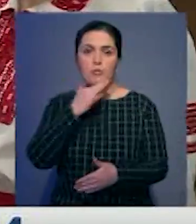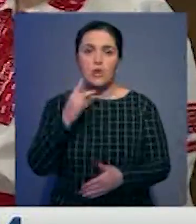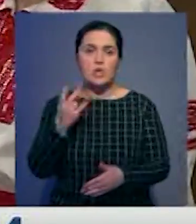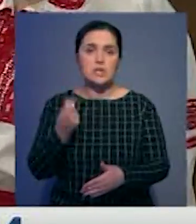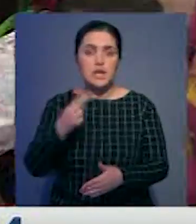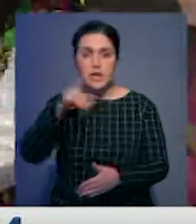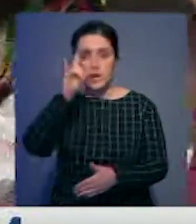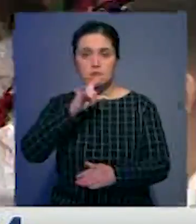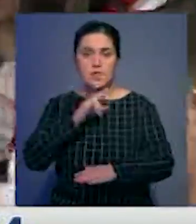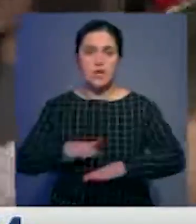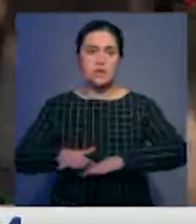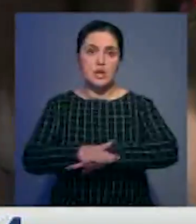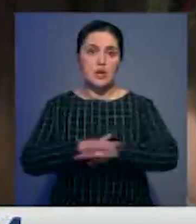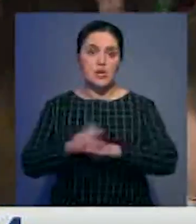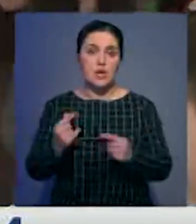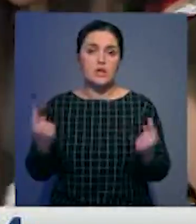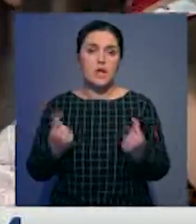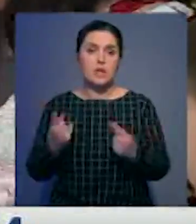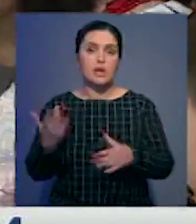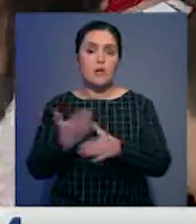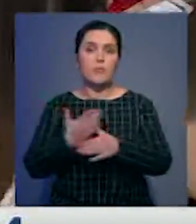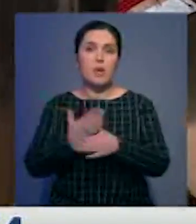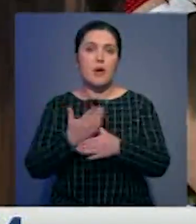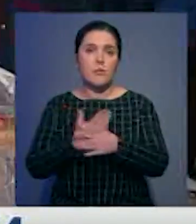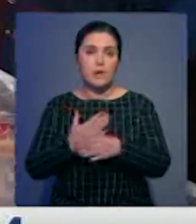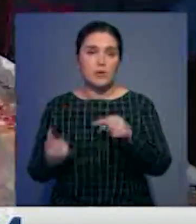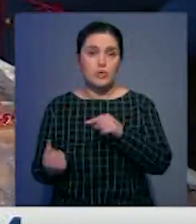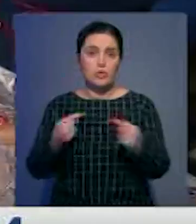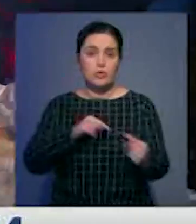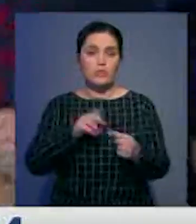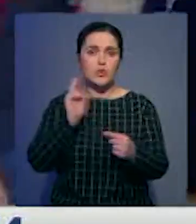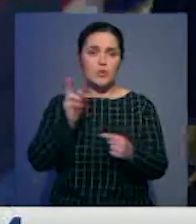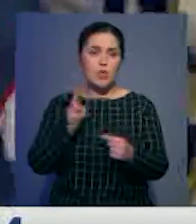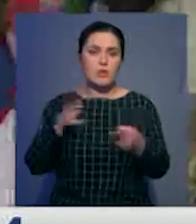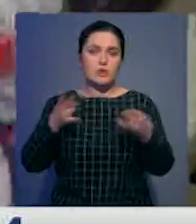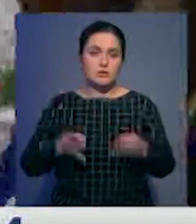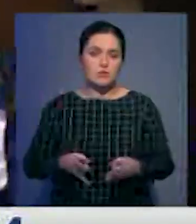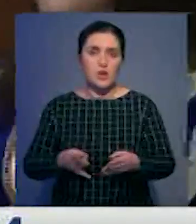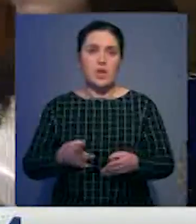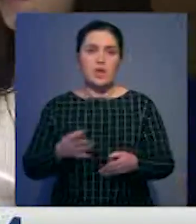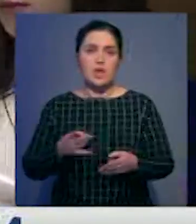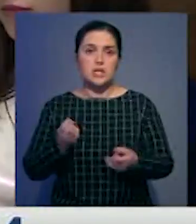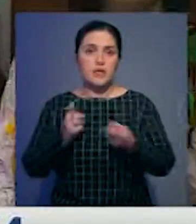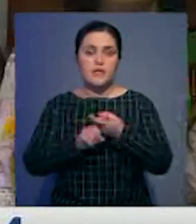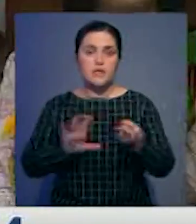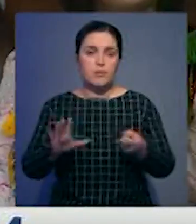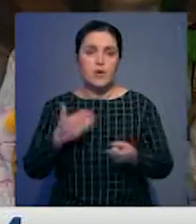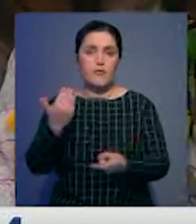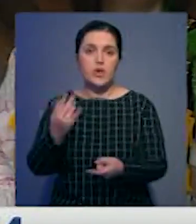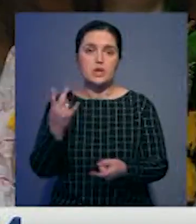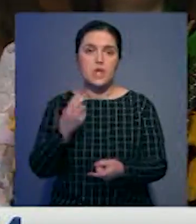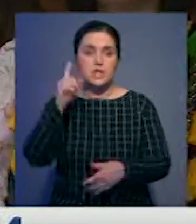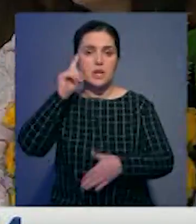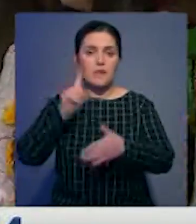уникальный многонациональный казахстанский народ. Оттуда же и традиция помогать тому, кто оказался в беде, независимо от